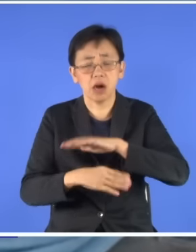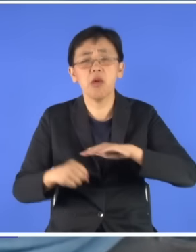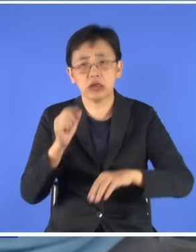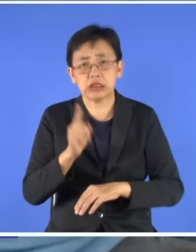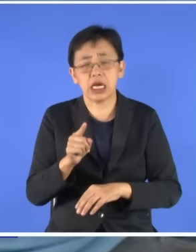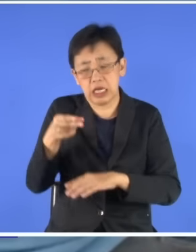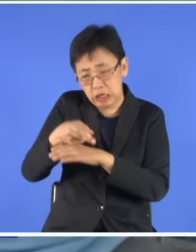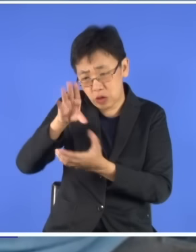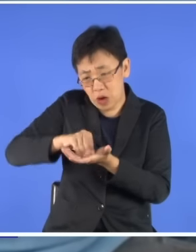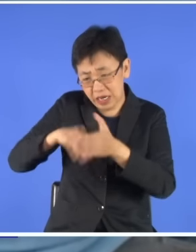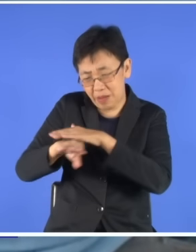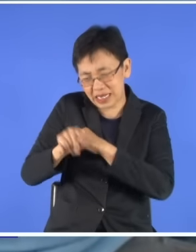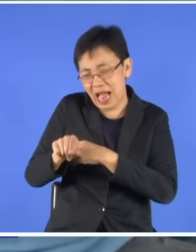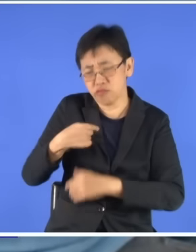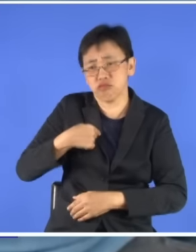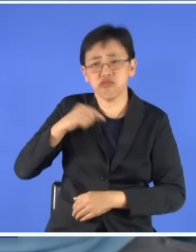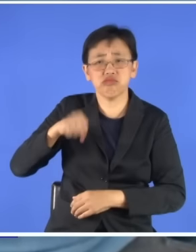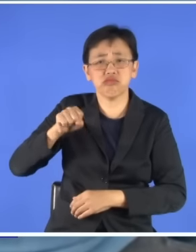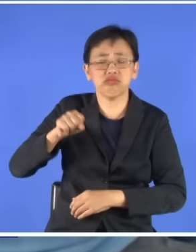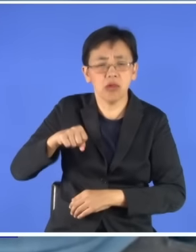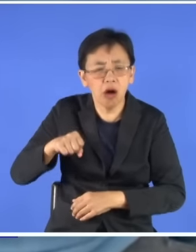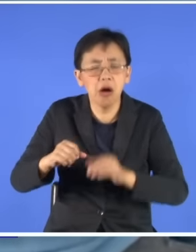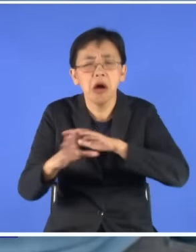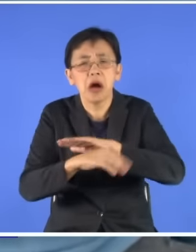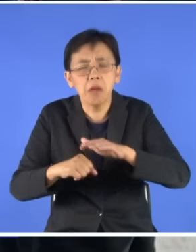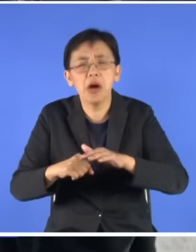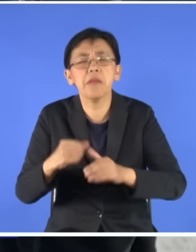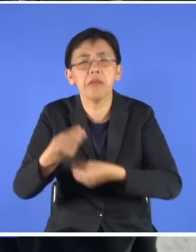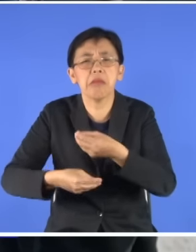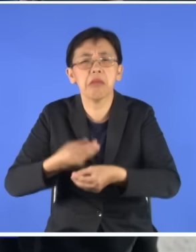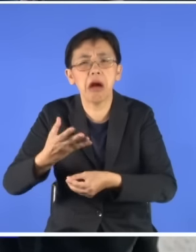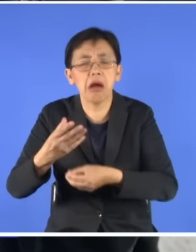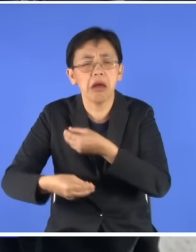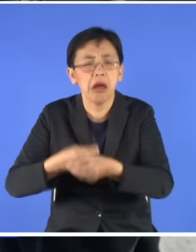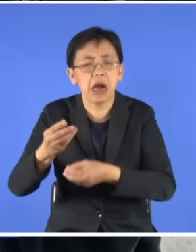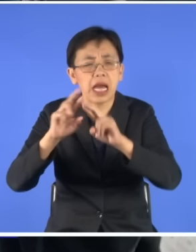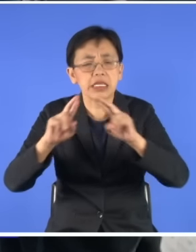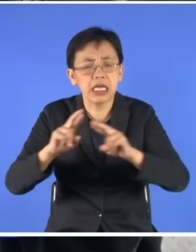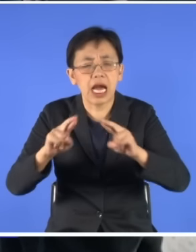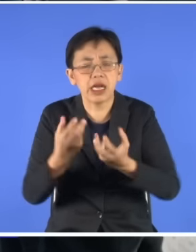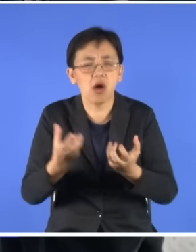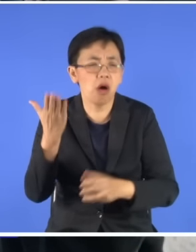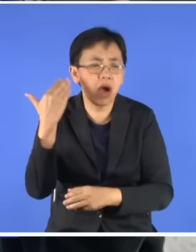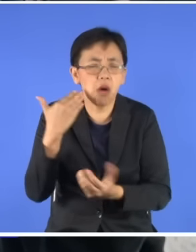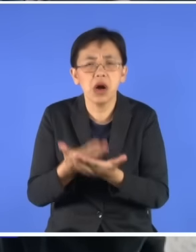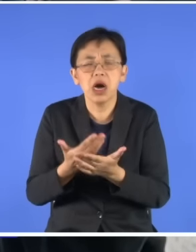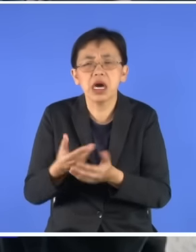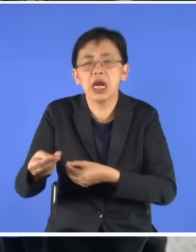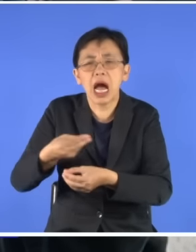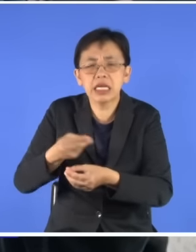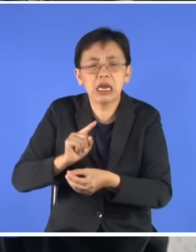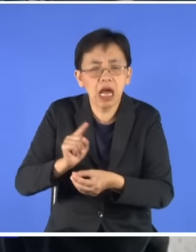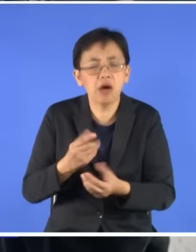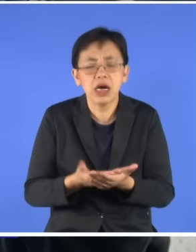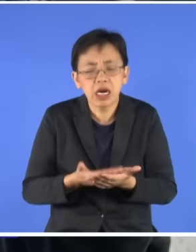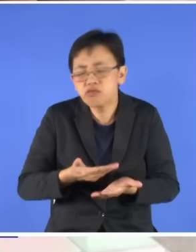าพในวงจรปิดจริงส่วนเหล็กที่ขโมยไปก็เอาไปขายที่ไหนขายที่ร้านรับซื้อของเก่าได้เงินมาเอาไปทำอะไรก็ไปใช้จ่